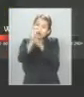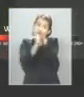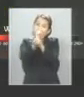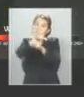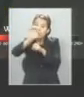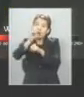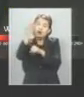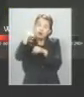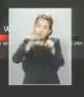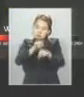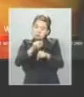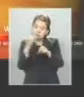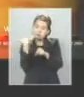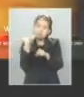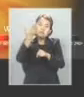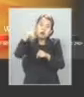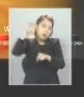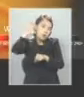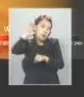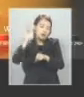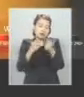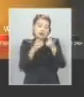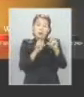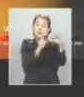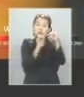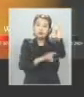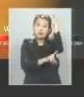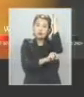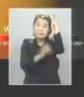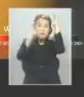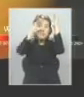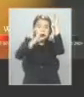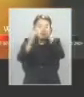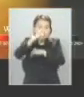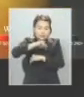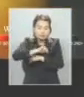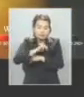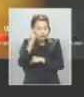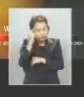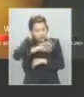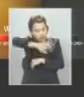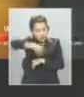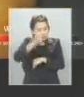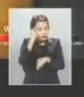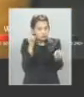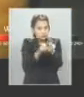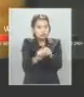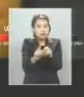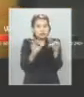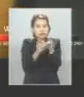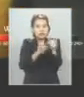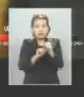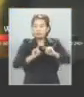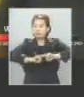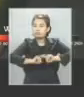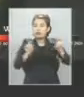หนึ่งนะฮะแต่เราไปประชุมที่สิงคโปร์มาเพิ่งกลับมาเมื่อคืนนี ้ ทุกคนก็เห็นด้วยด้วยกับขณะนี้มันไม่เป็นเช่นนั้น